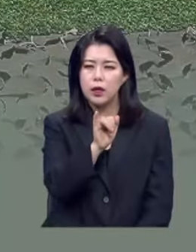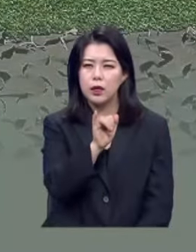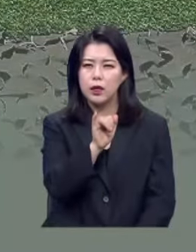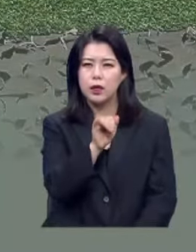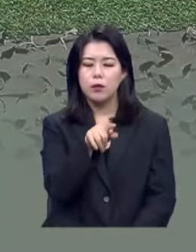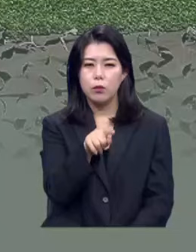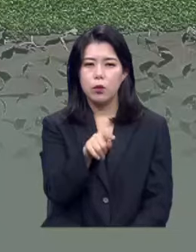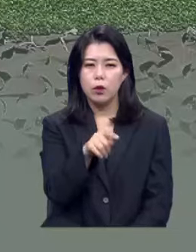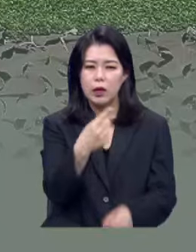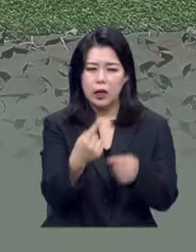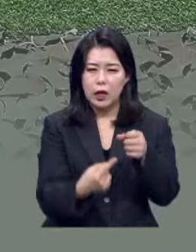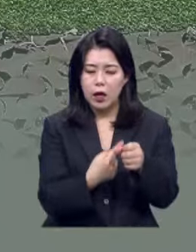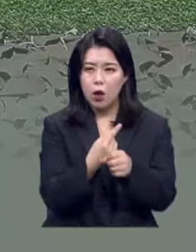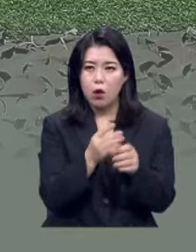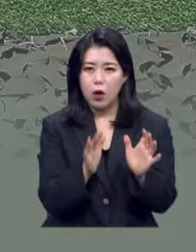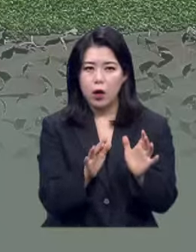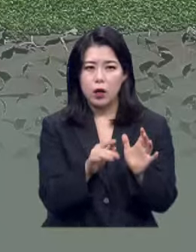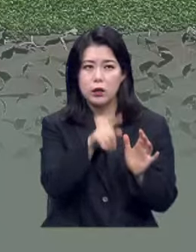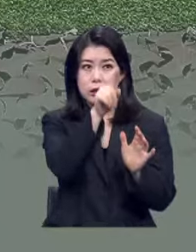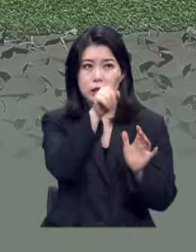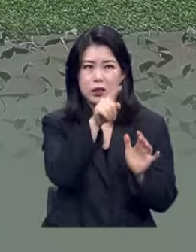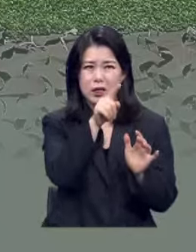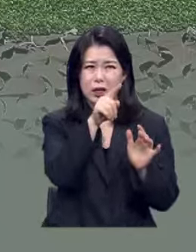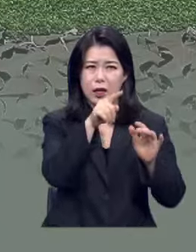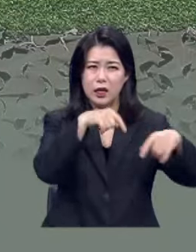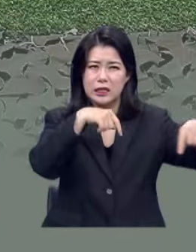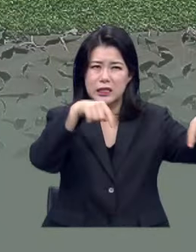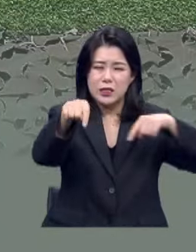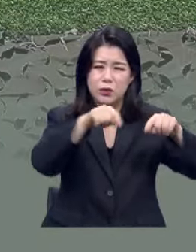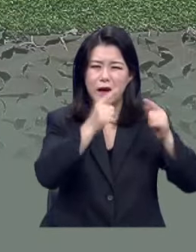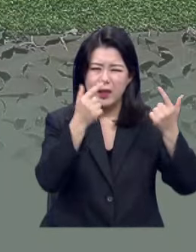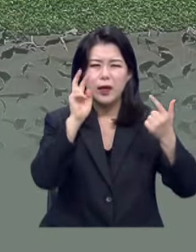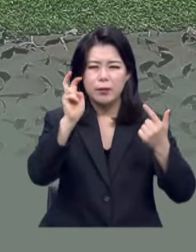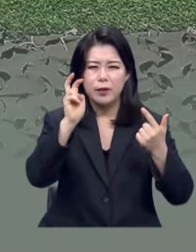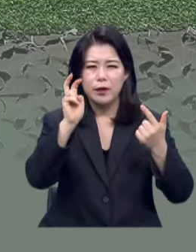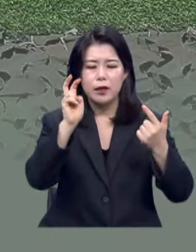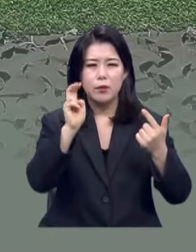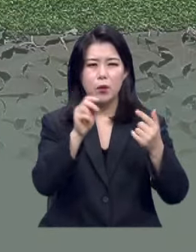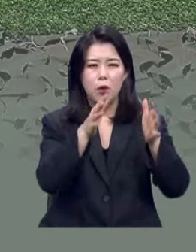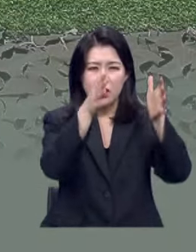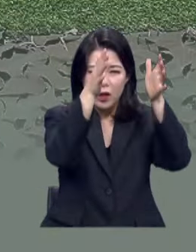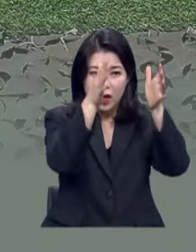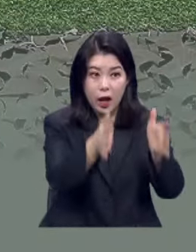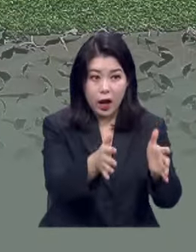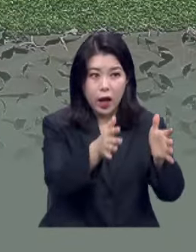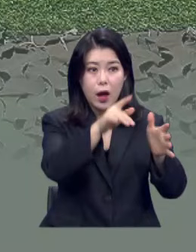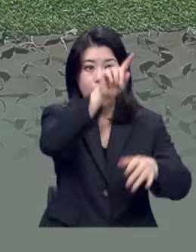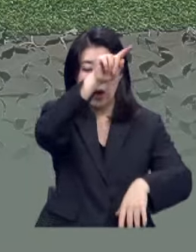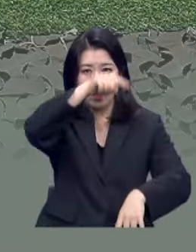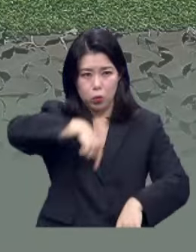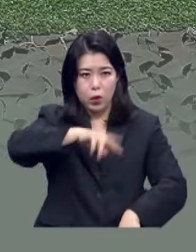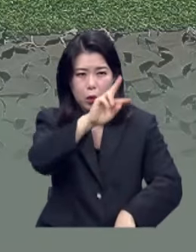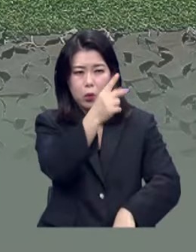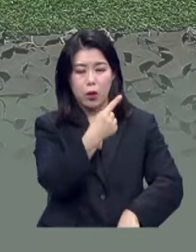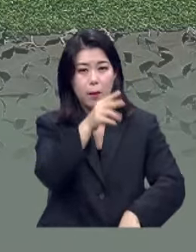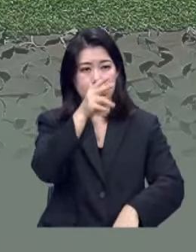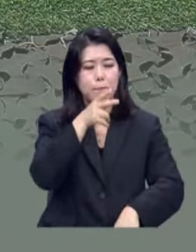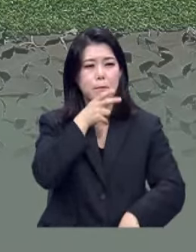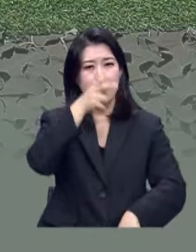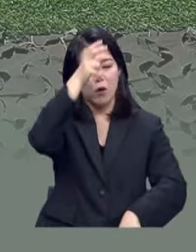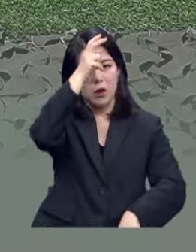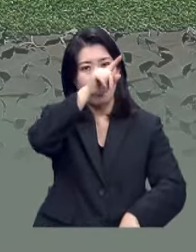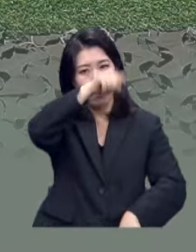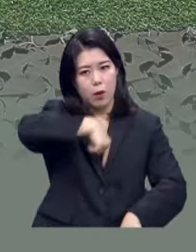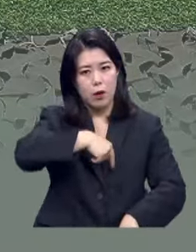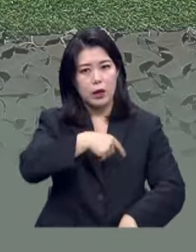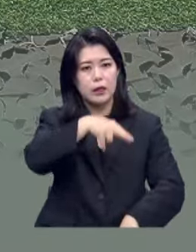수개월 혹은 1년에 걸쳐 가지고 현장 지휘를 할 것 같지 않고요 김현복 리창 5는 일정한 좀 임무를 마치면 다시 이제 평양으로임을 할 거고